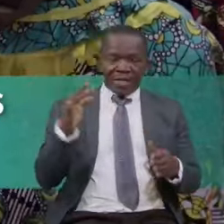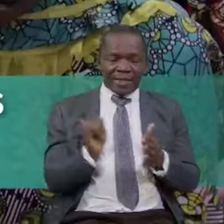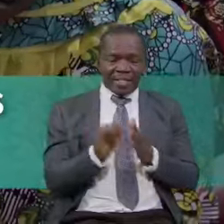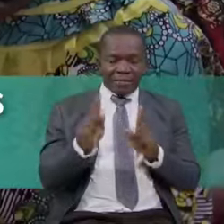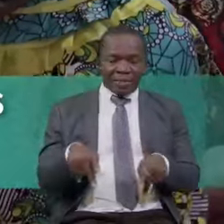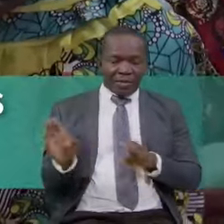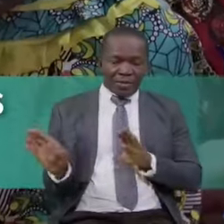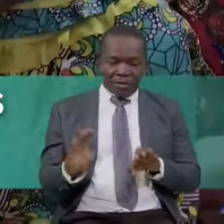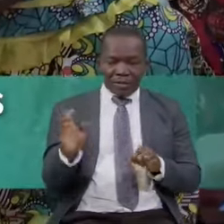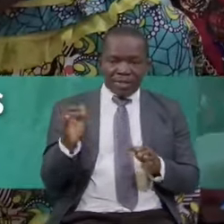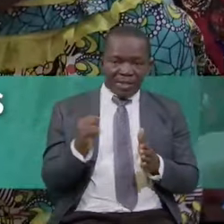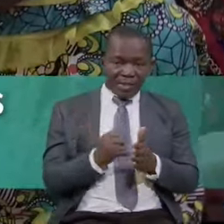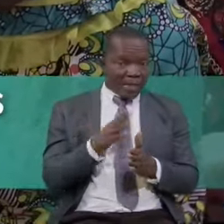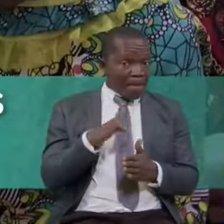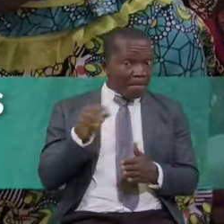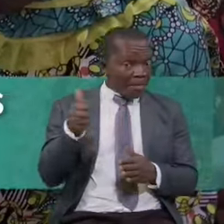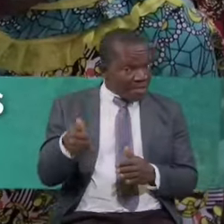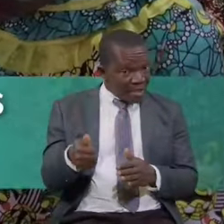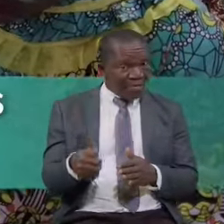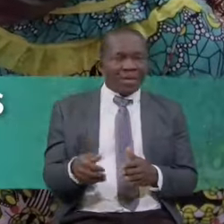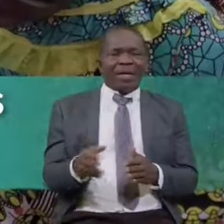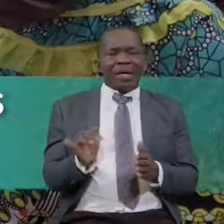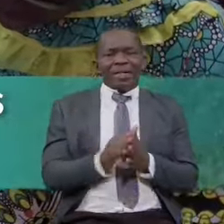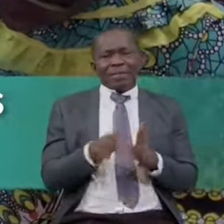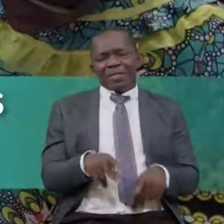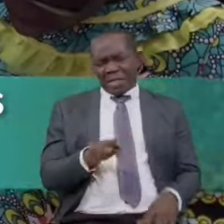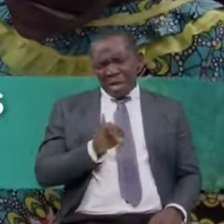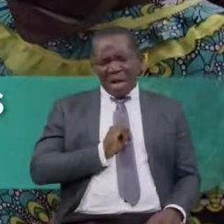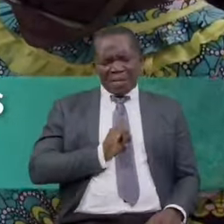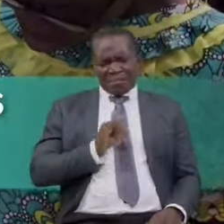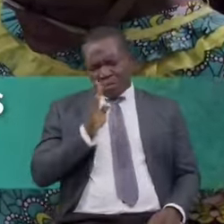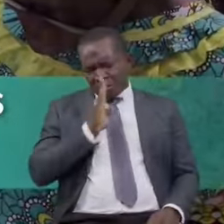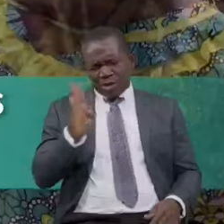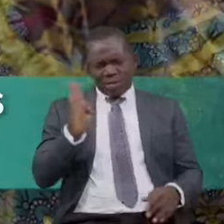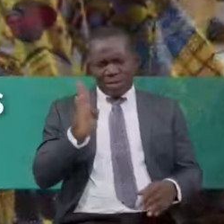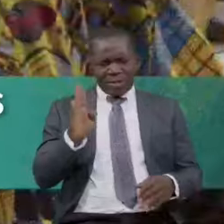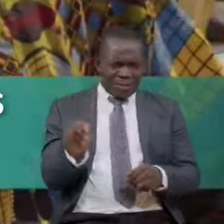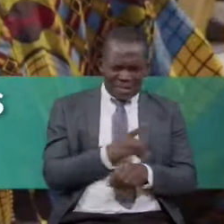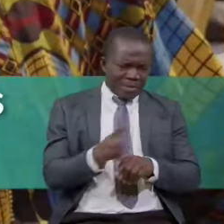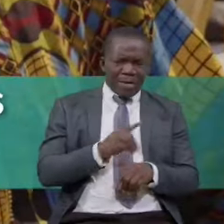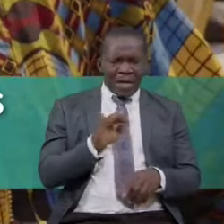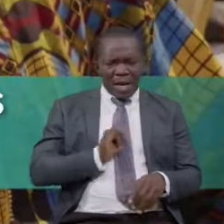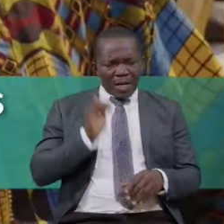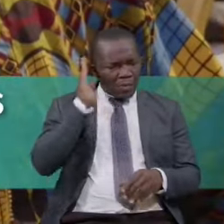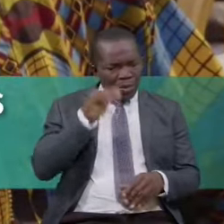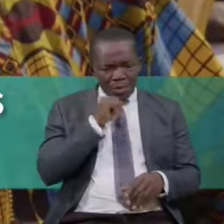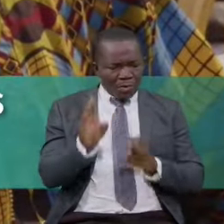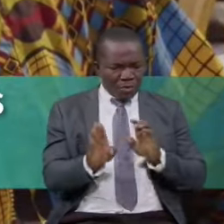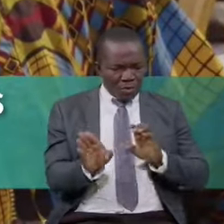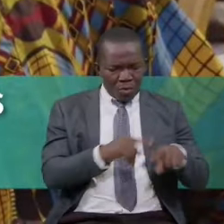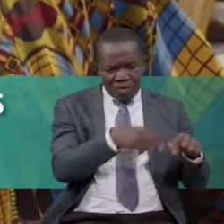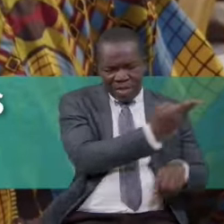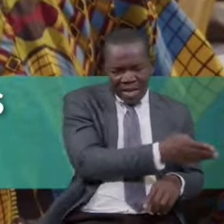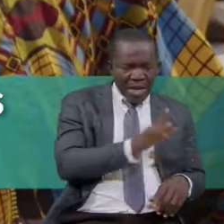pas faire si je ne veux pas dire ceci je je ne veux pas aller là-bas je ne veux pas bouger quand c'est pas ta